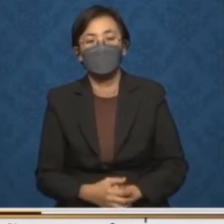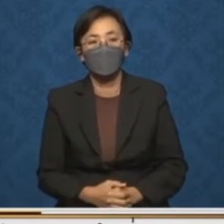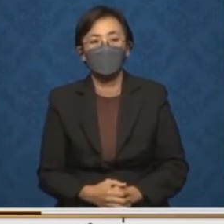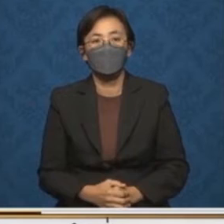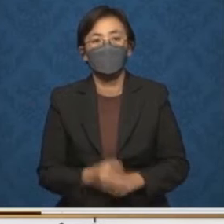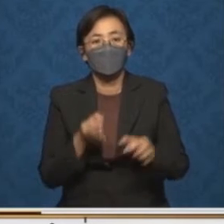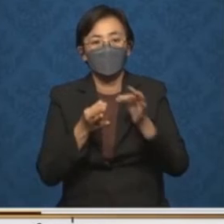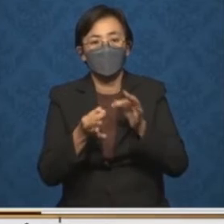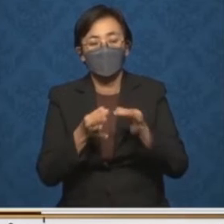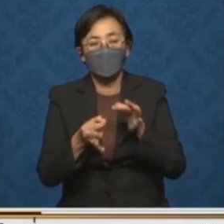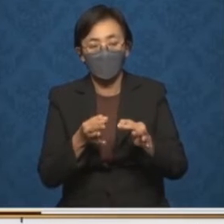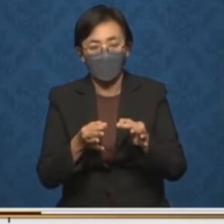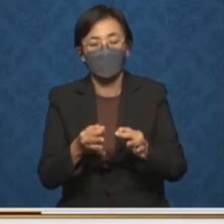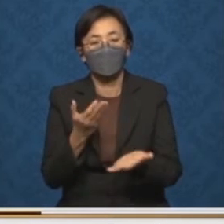ส